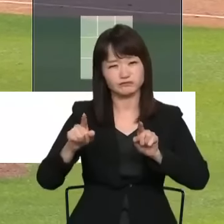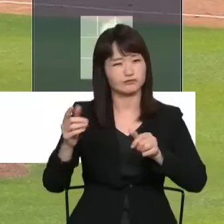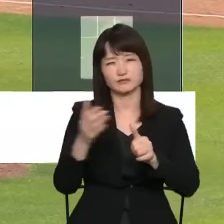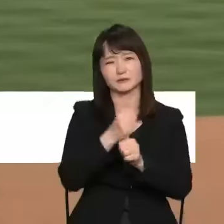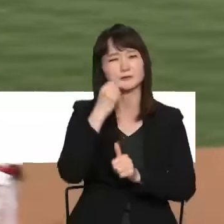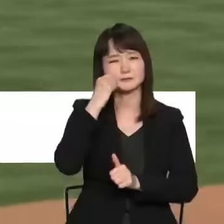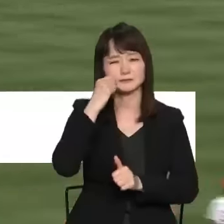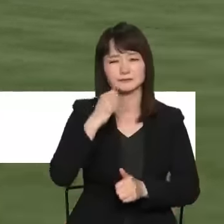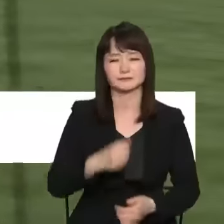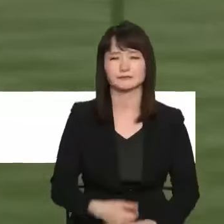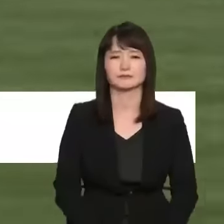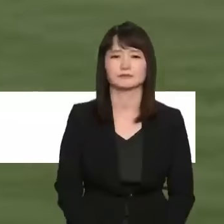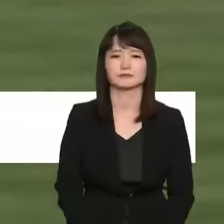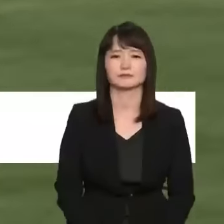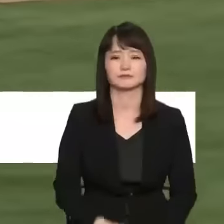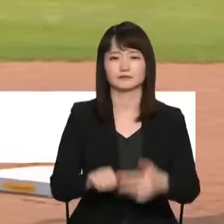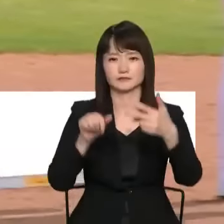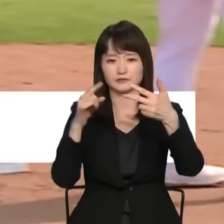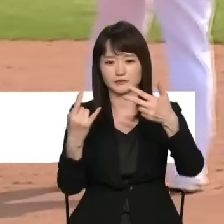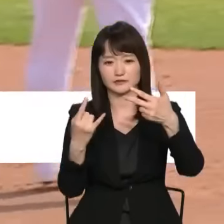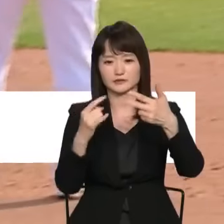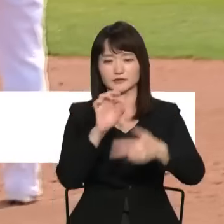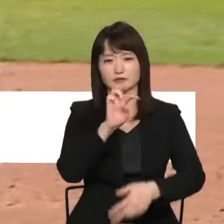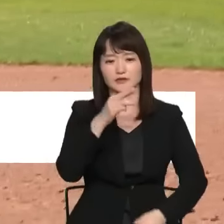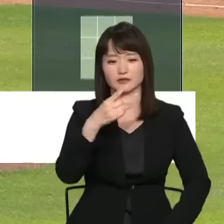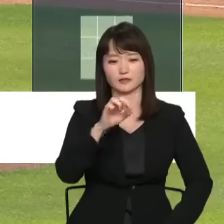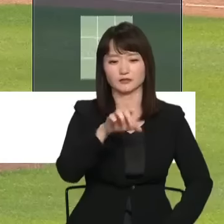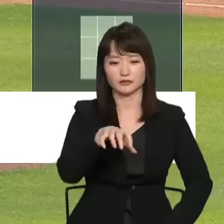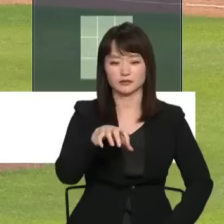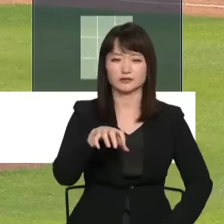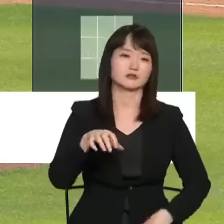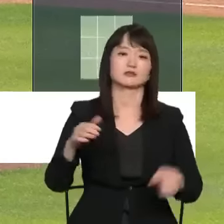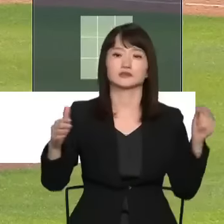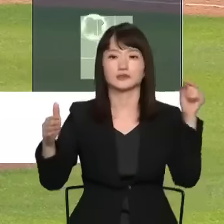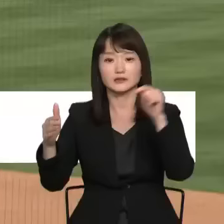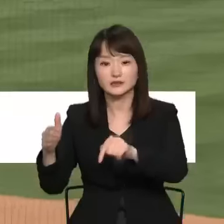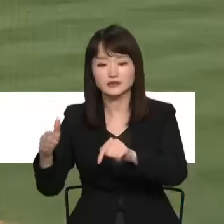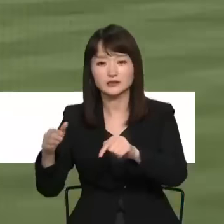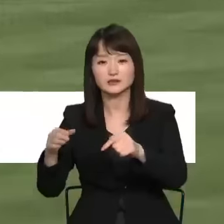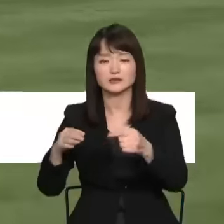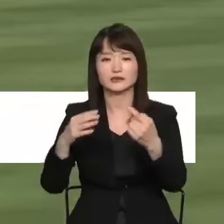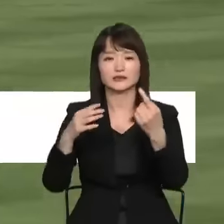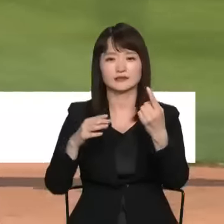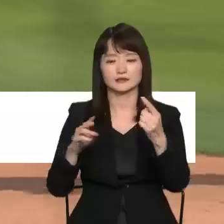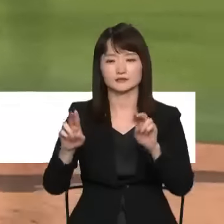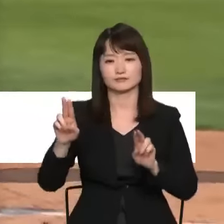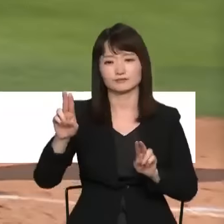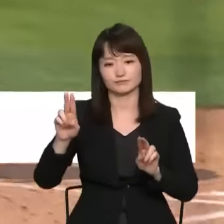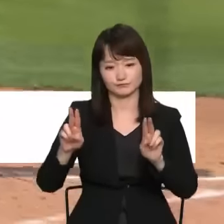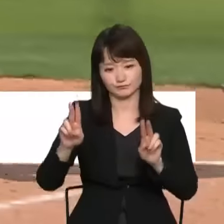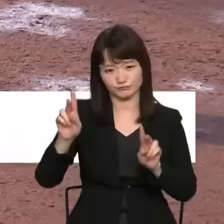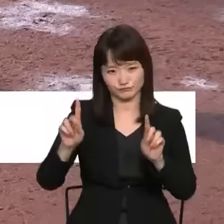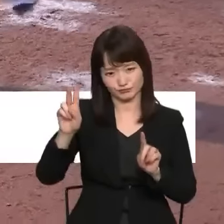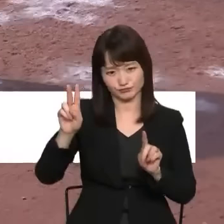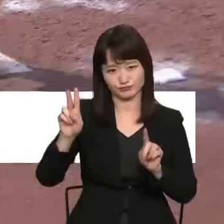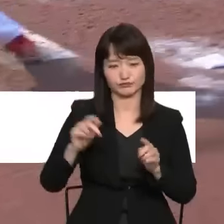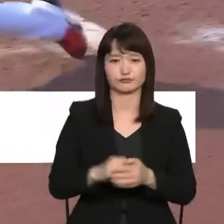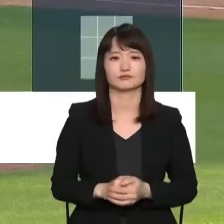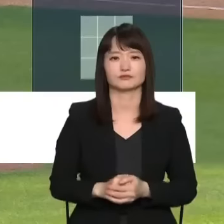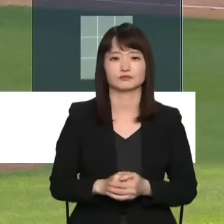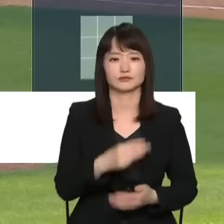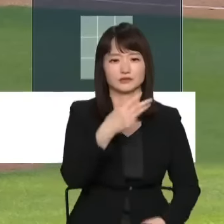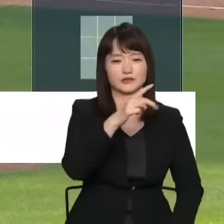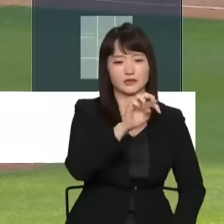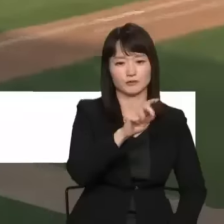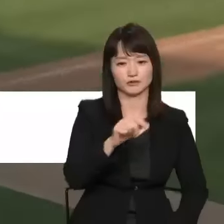못했습니다. 7회 라모스의 2루타와 이규찬의 적시타로 1점을 얻었고 9회 1사 1, 2루에서 라모스가